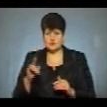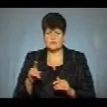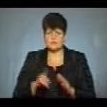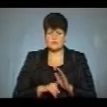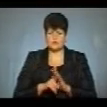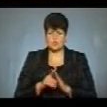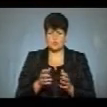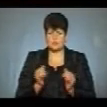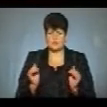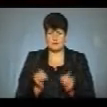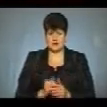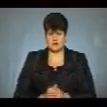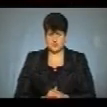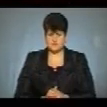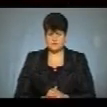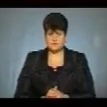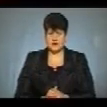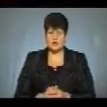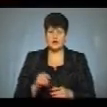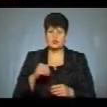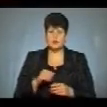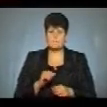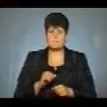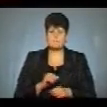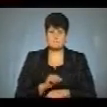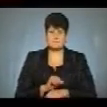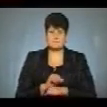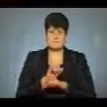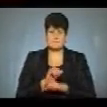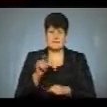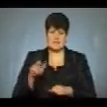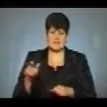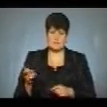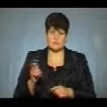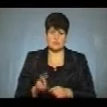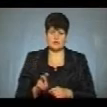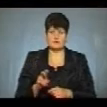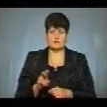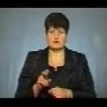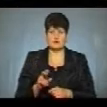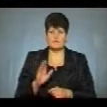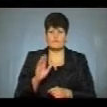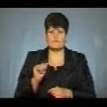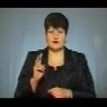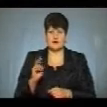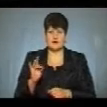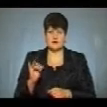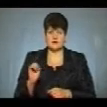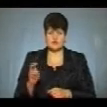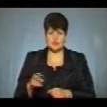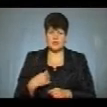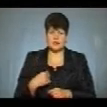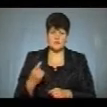почали отримувати менше. До мітингарів з Верховної Ради вийшов очільник «Голосу» Святослав Вакарчук. Я особисто виступаю